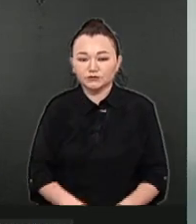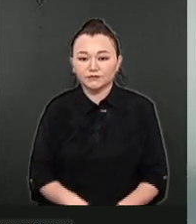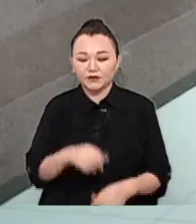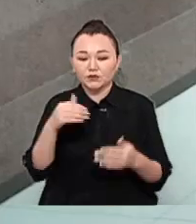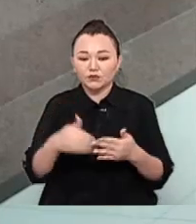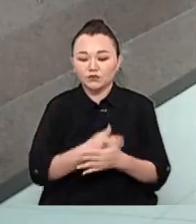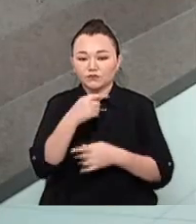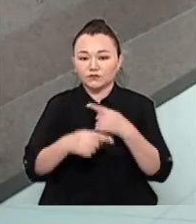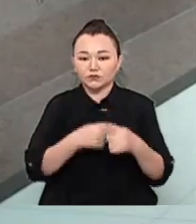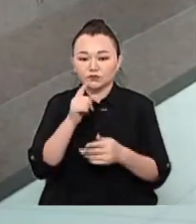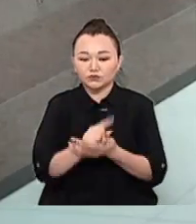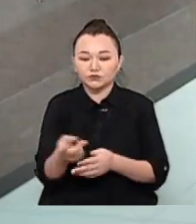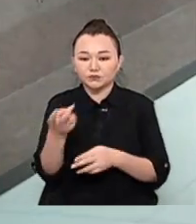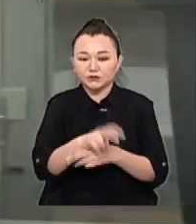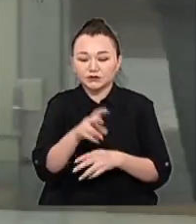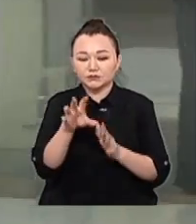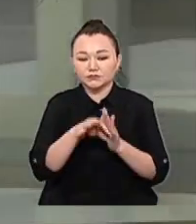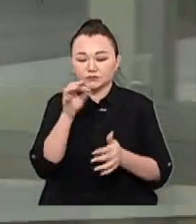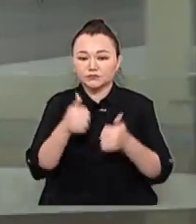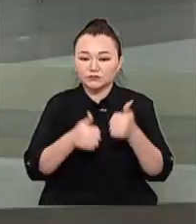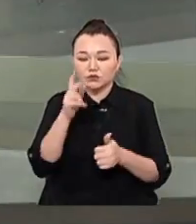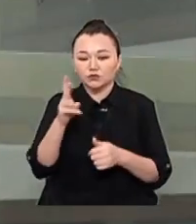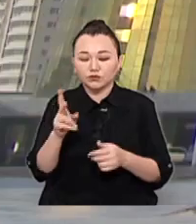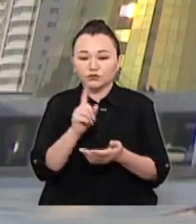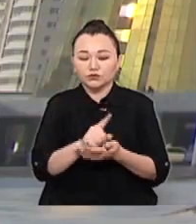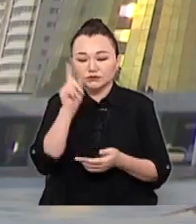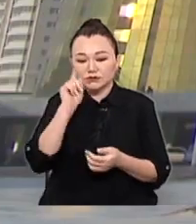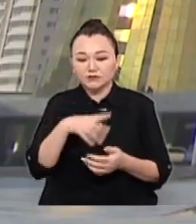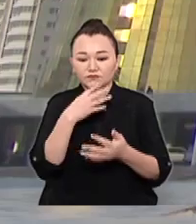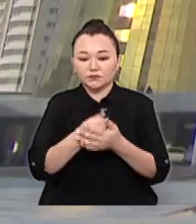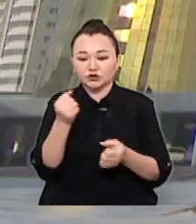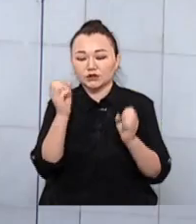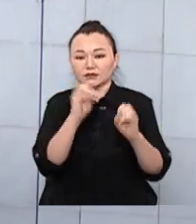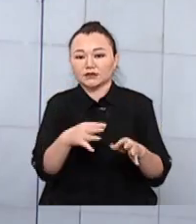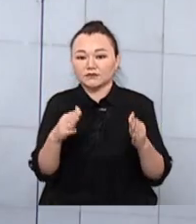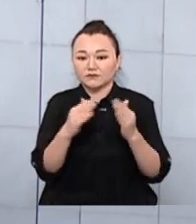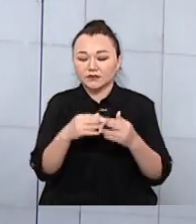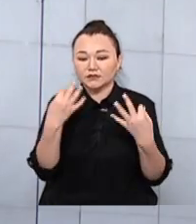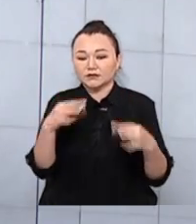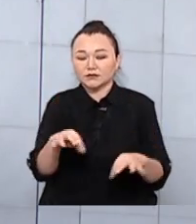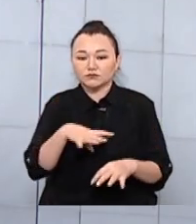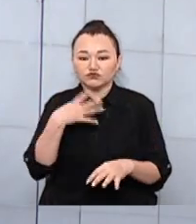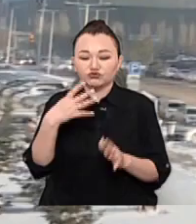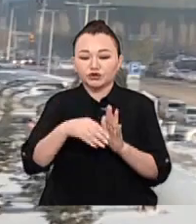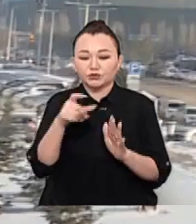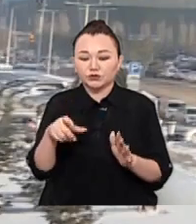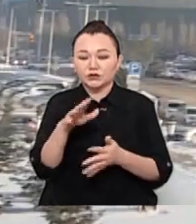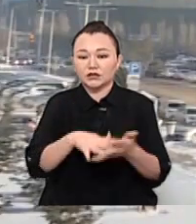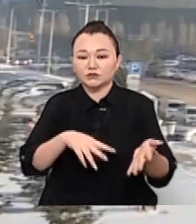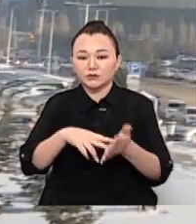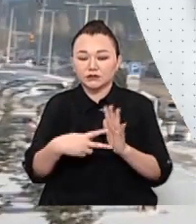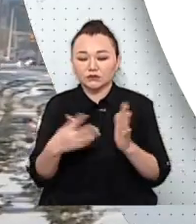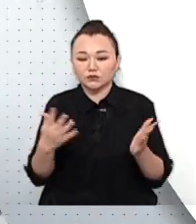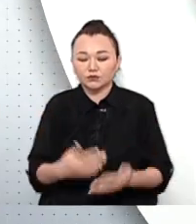келу керек. Үміткерлер мен сайлаушылар нені білу керек? Ал қызметтік көліктерін тапсырып, пәтерлерін босататын экс-мәжілісмендердің ендігі жоспары